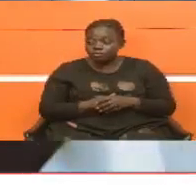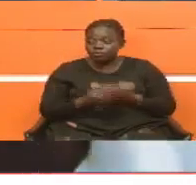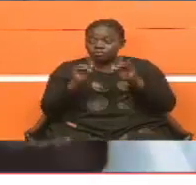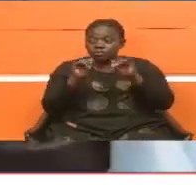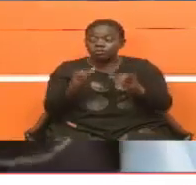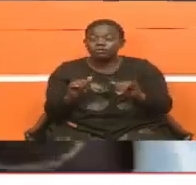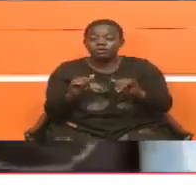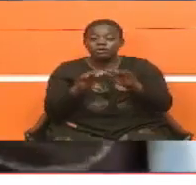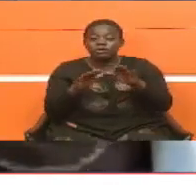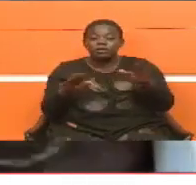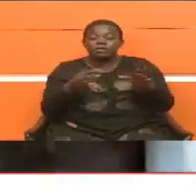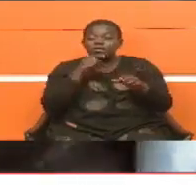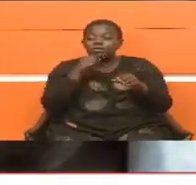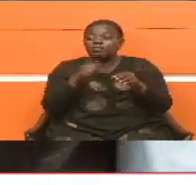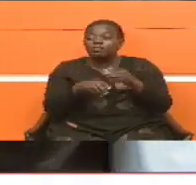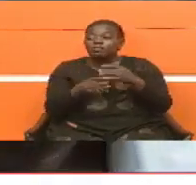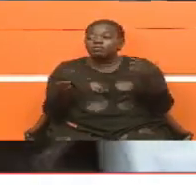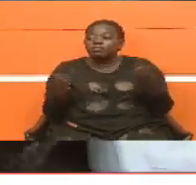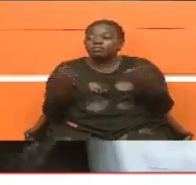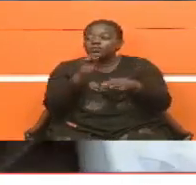erye mukono